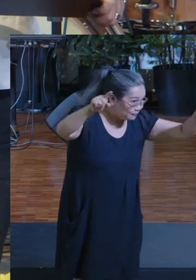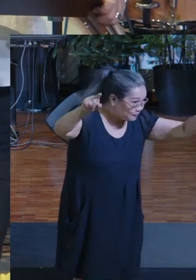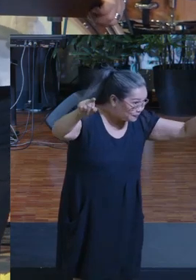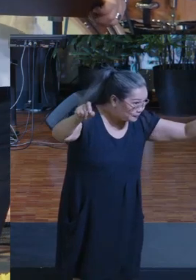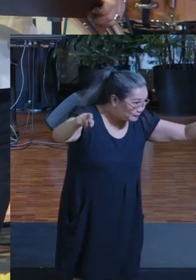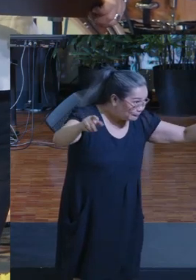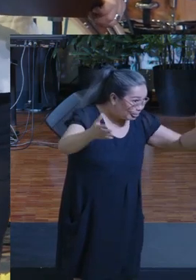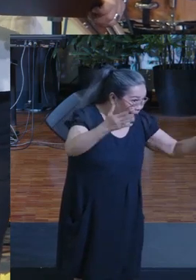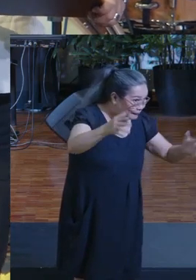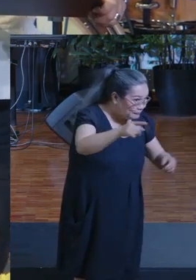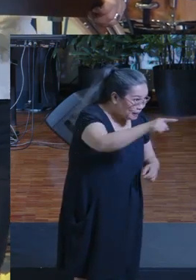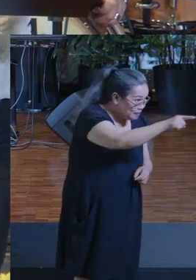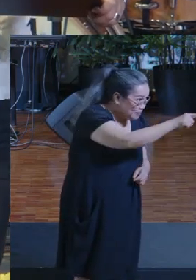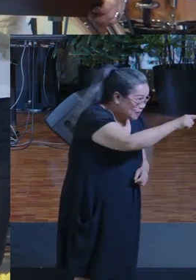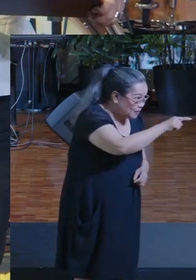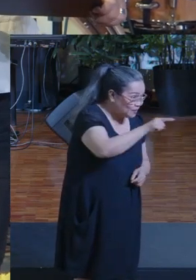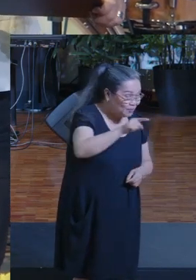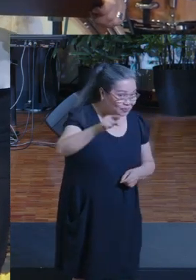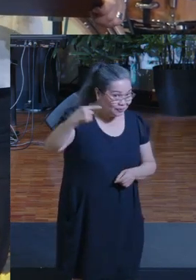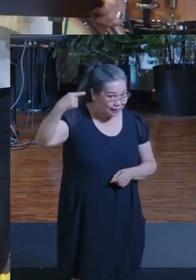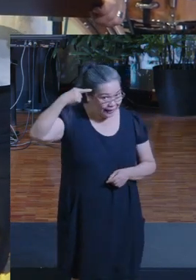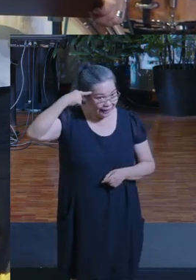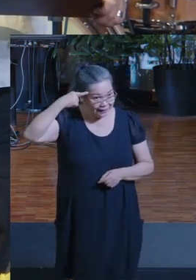Baka akala ninyo,